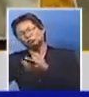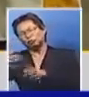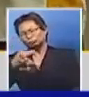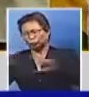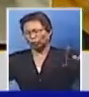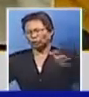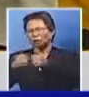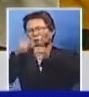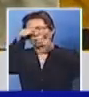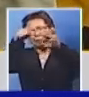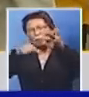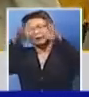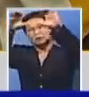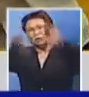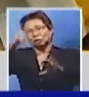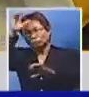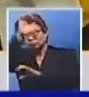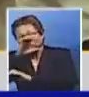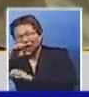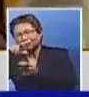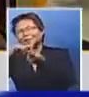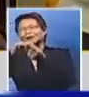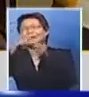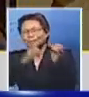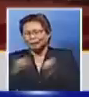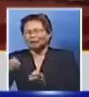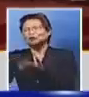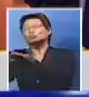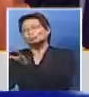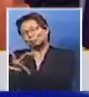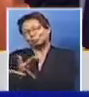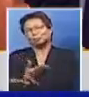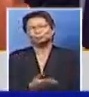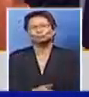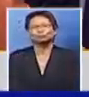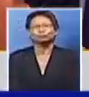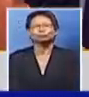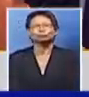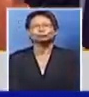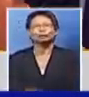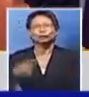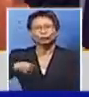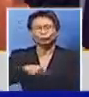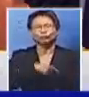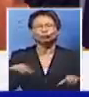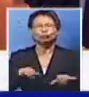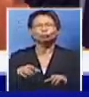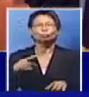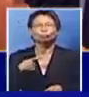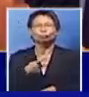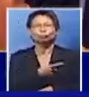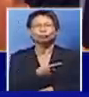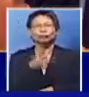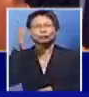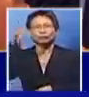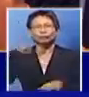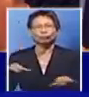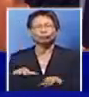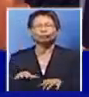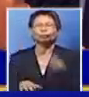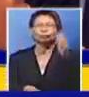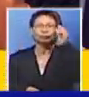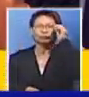bersedia dengan beberapa mekanisme bagi mencari penganjur baharu. And what we will be doing as a